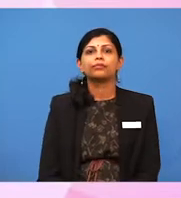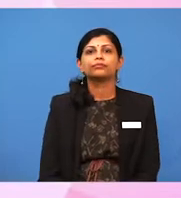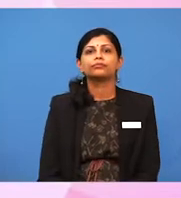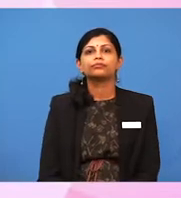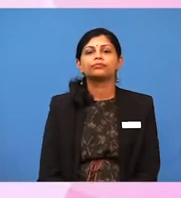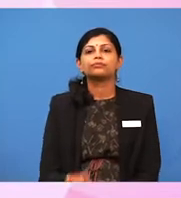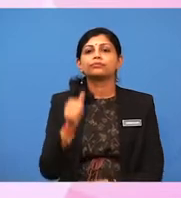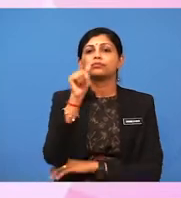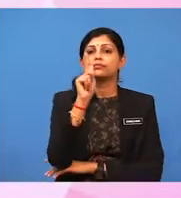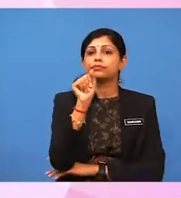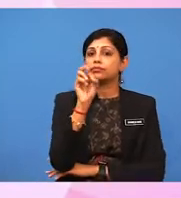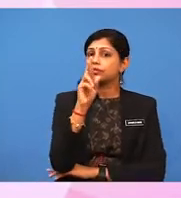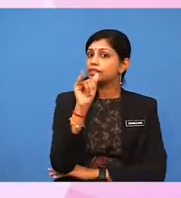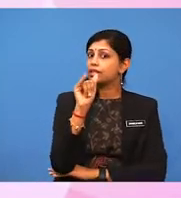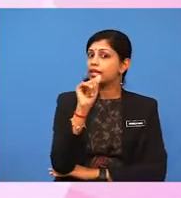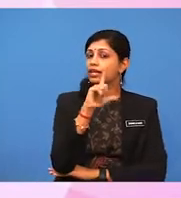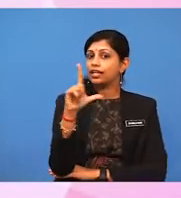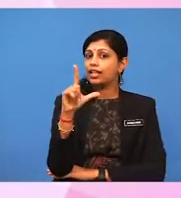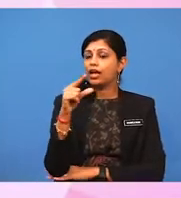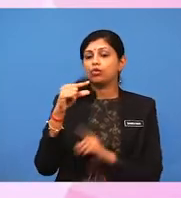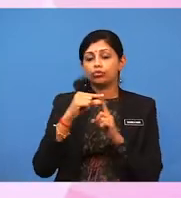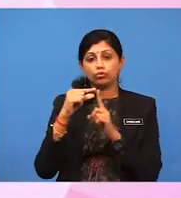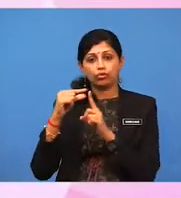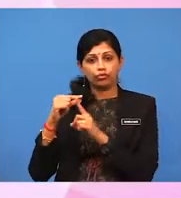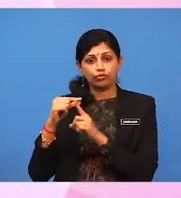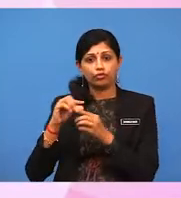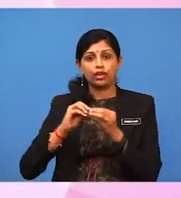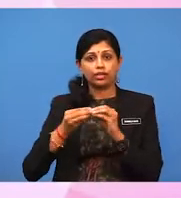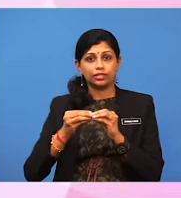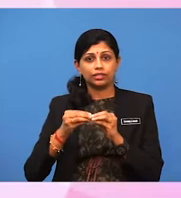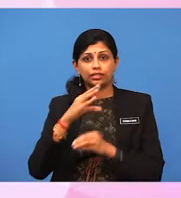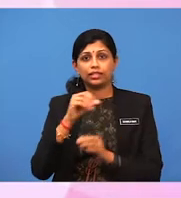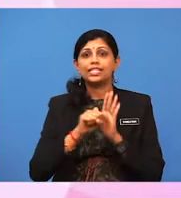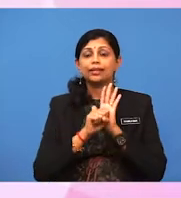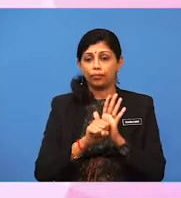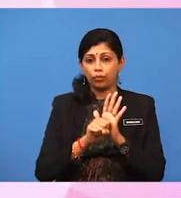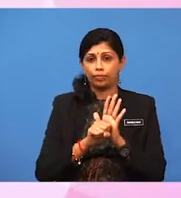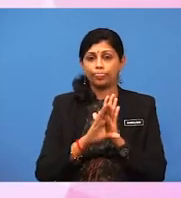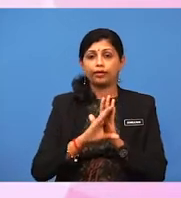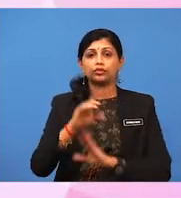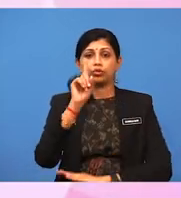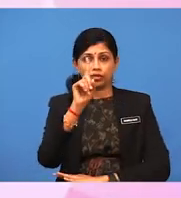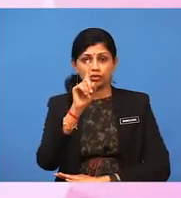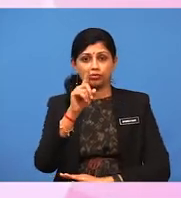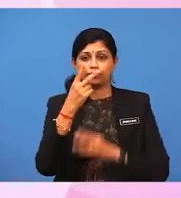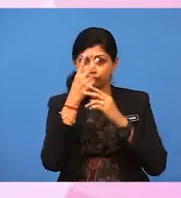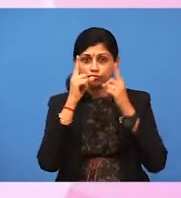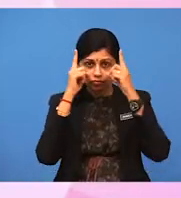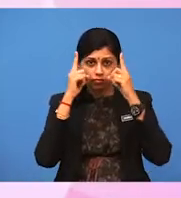aksara. Aksara terdiri daripada huruf abjad, angka dan simbol. Contoh